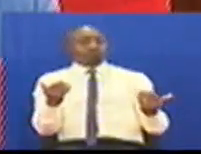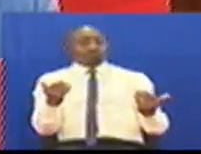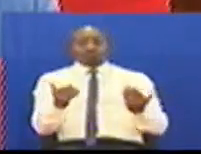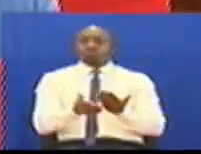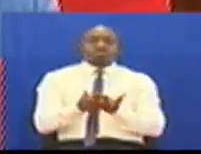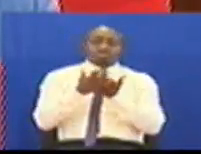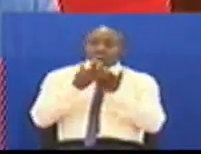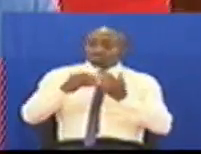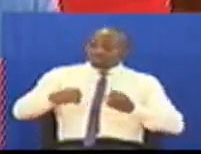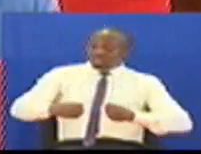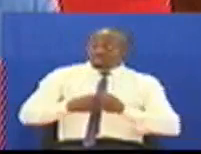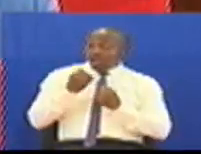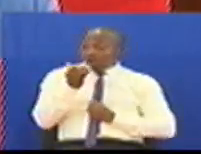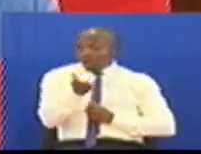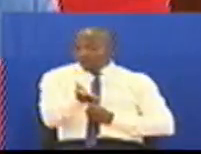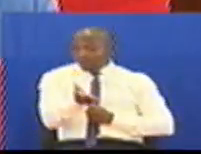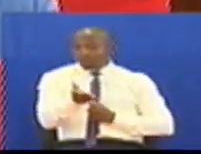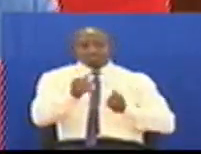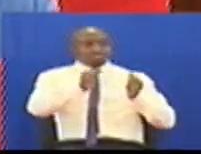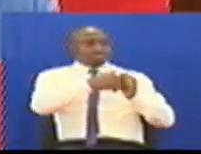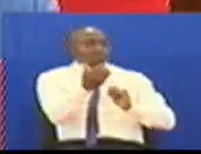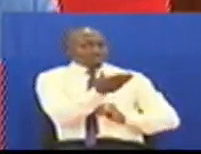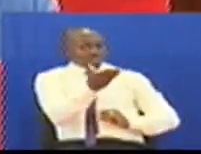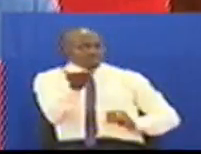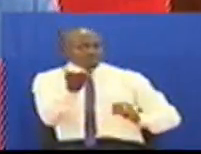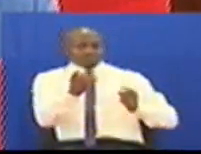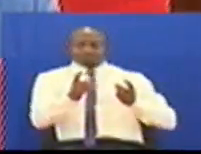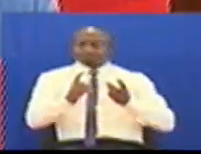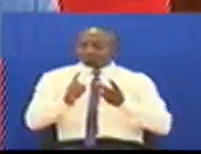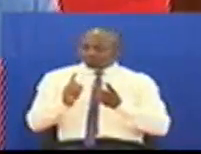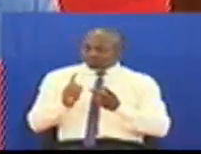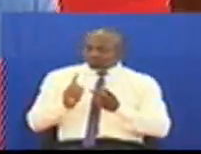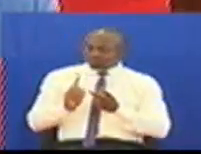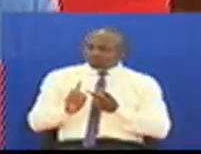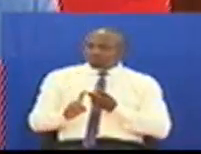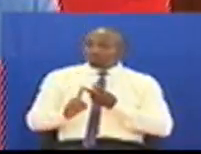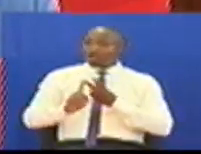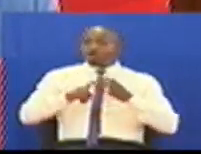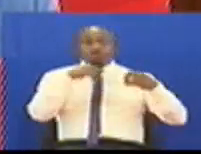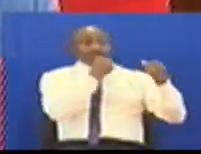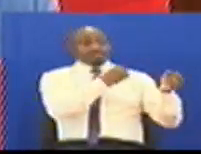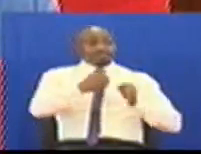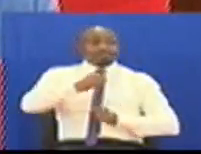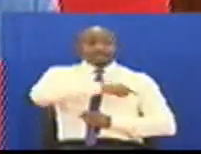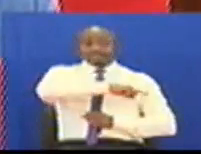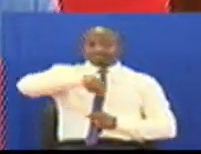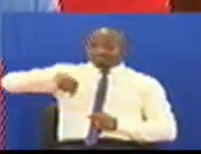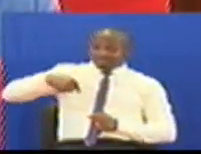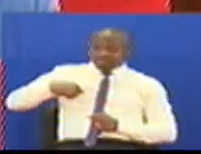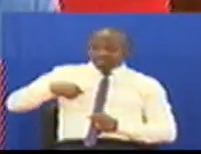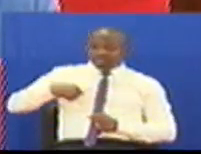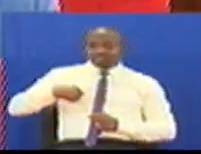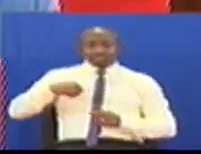tunawakinga na janga hilo. Jambo lingine ambalo nilikuwa nataka kuongelea mheshimiwa naibu spika, watendaji wetu, kwa sababu kila